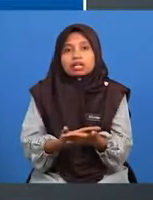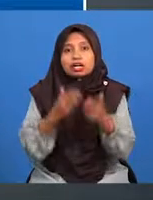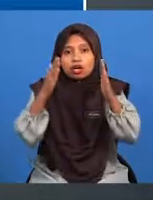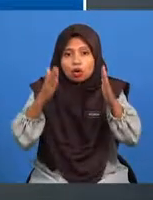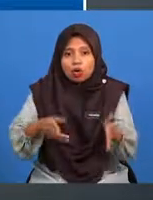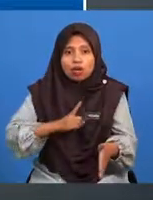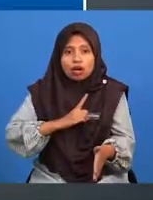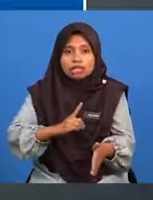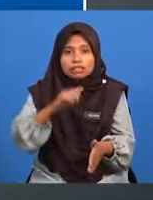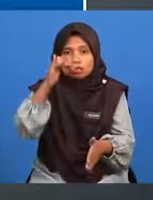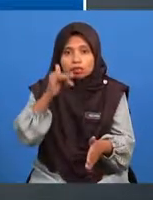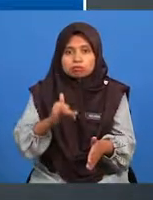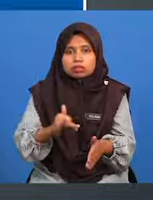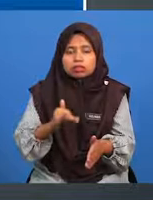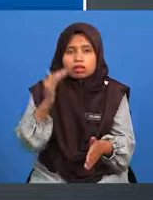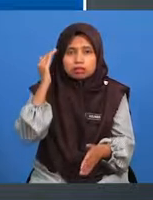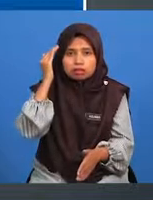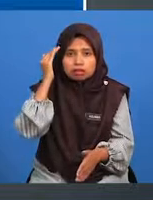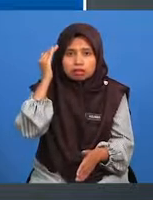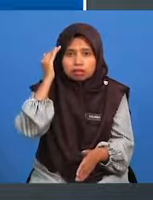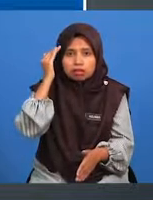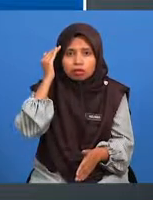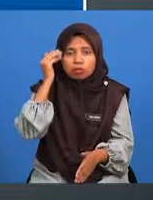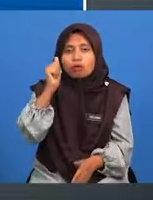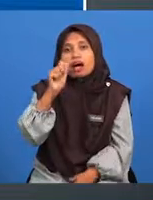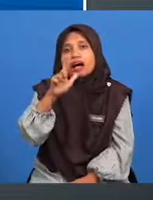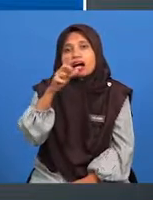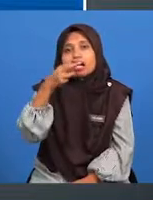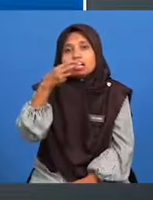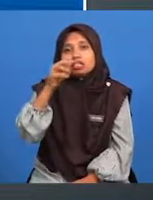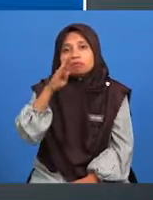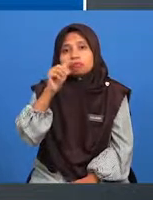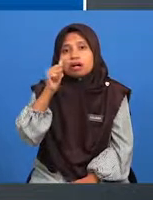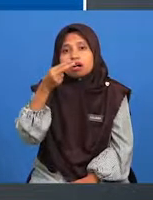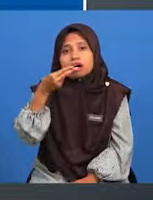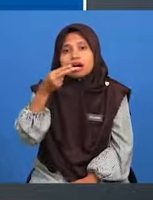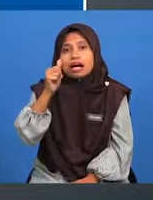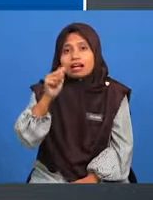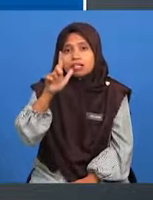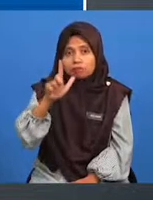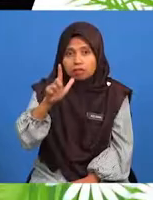Islam yang peka dengan Al-Hibah, Al-Wadi'ah dan Al-Qardu.